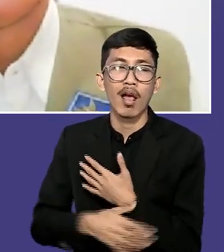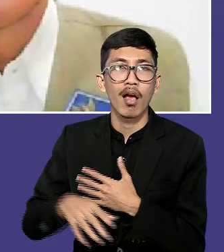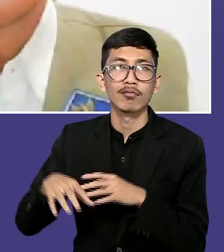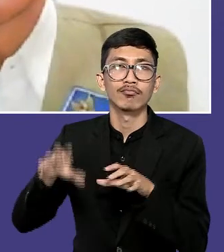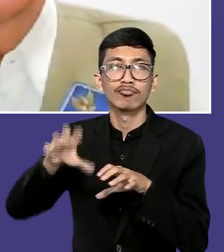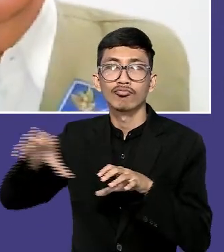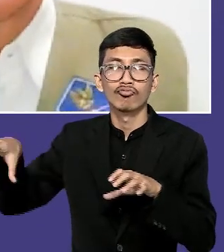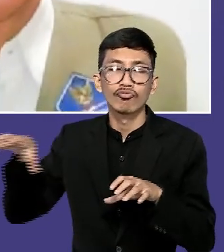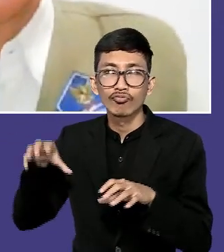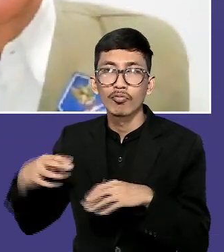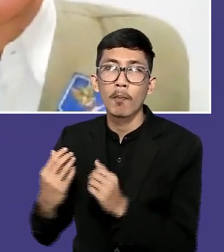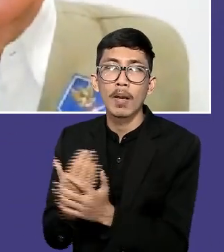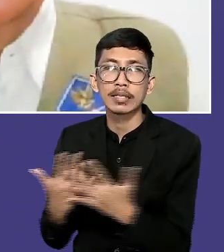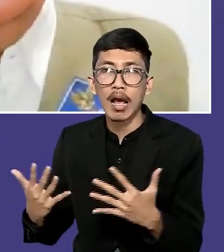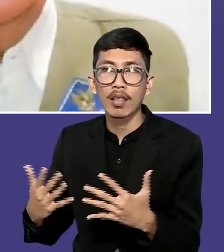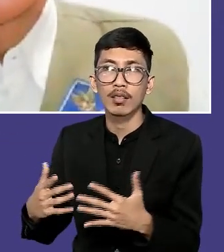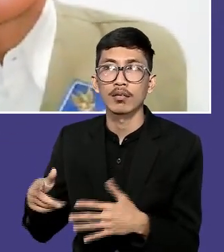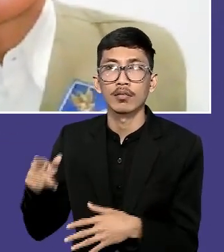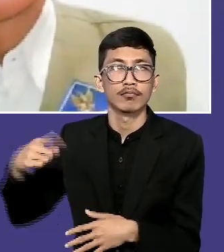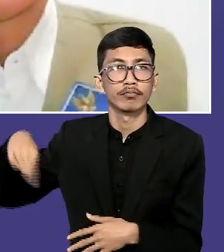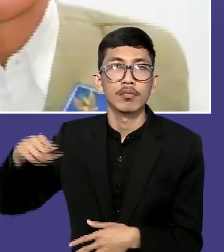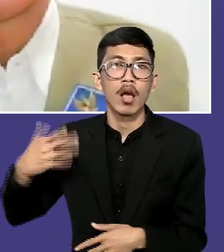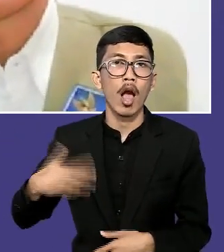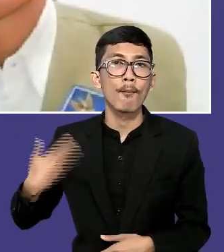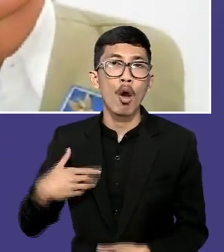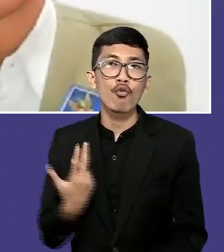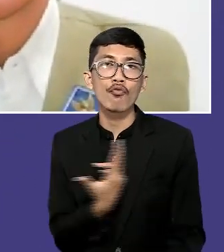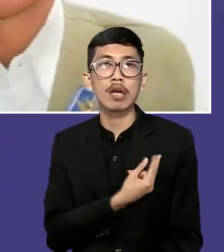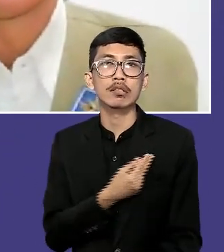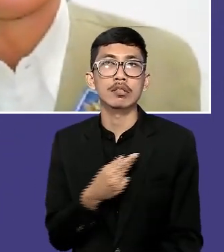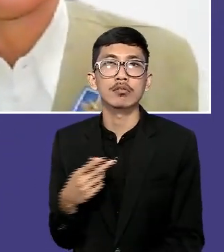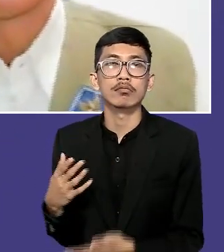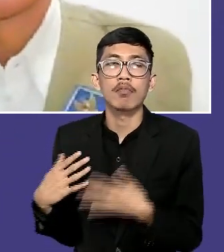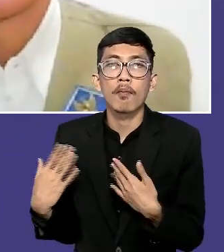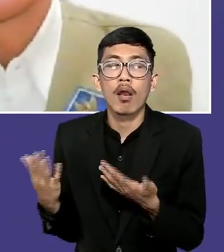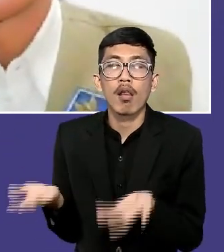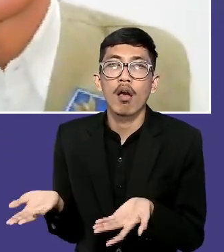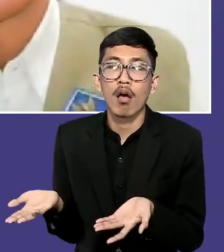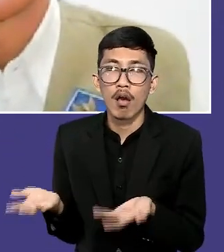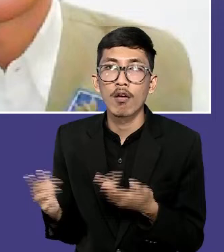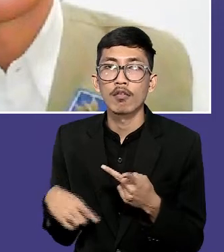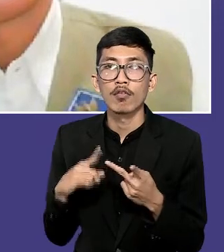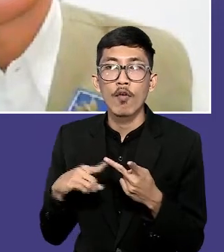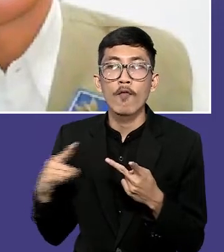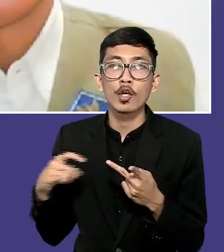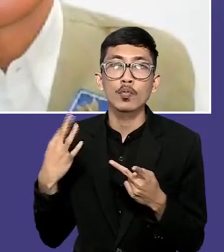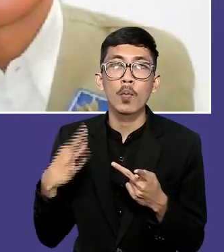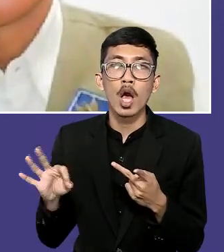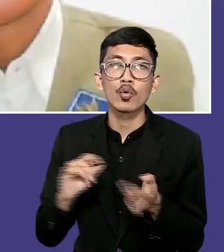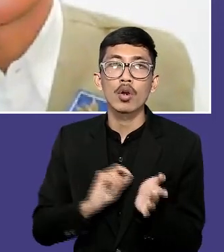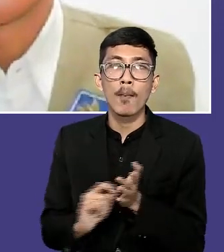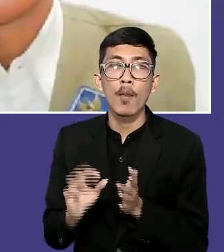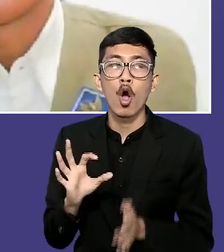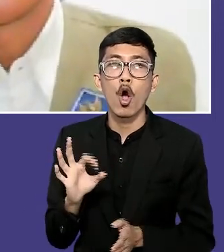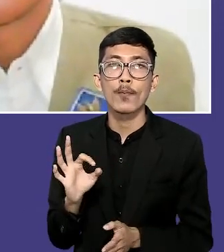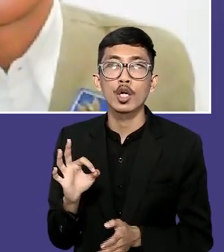nah bagaimana sebetulnya terkait dengan peningkatan kasus di sana Dan juga ada varian omicron Apakah ini